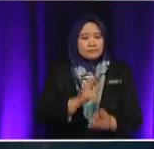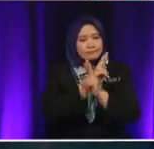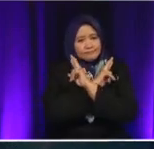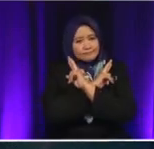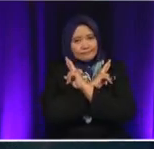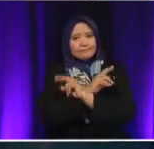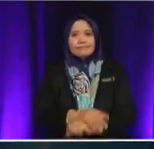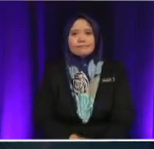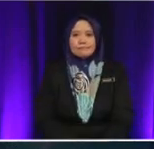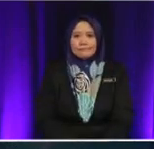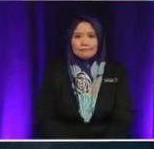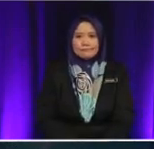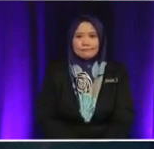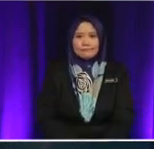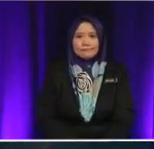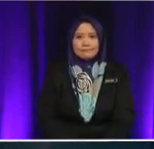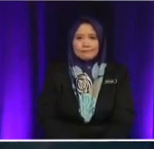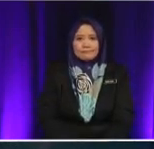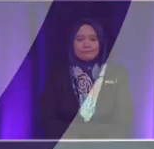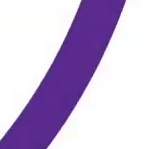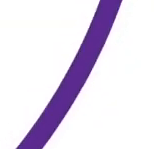SPM 2022.